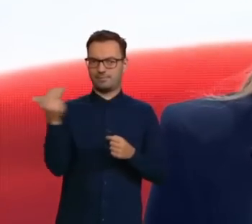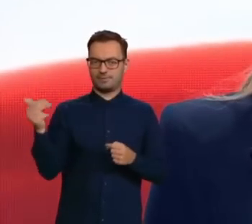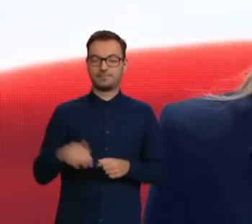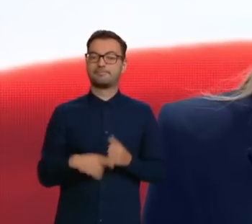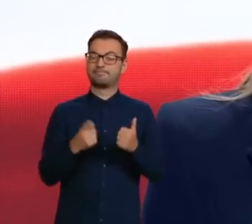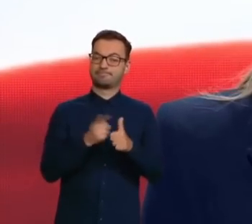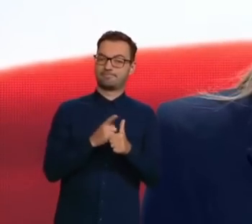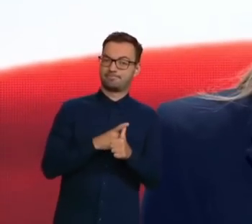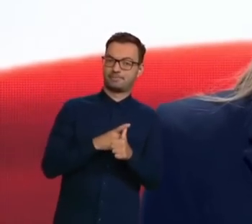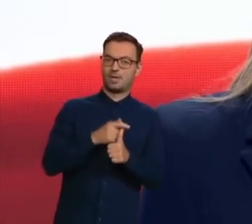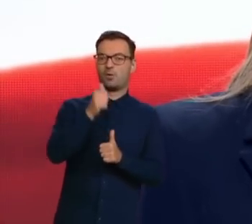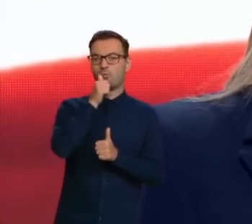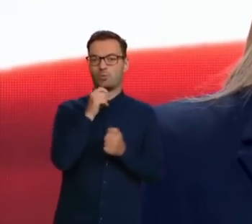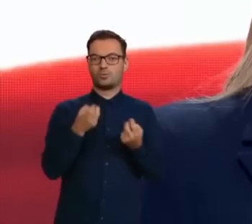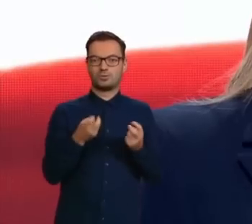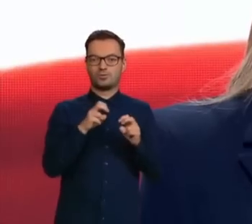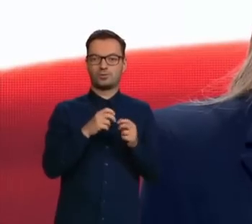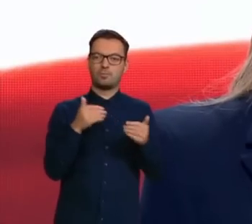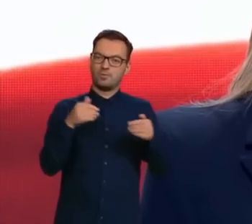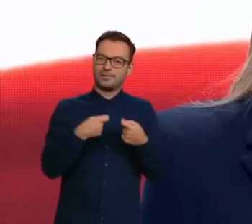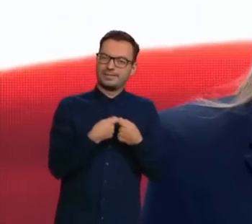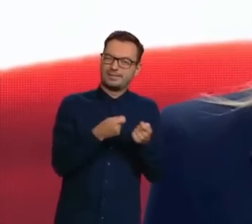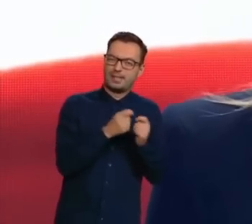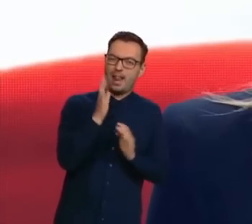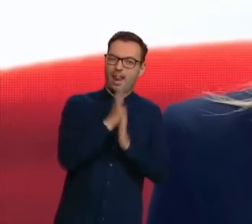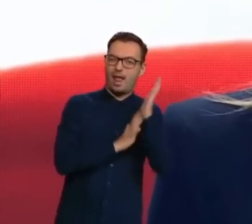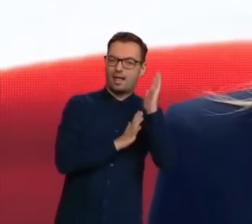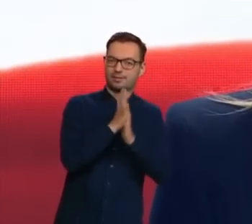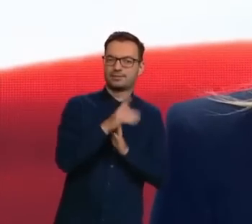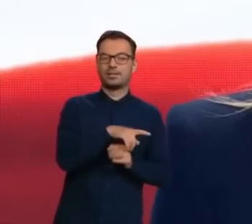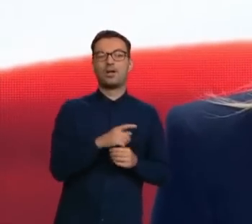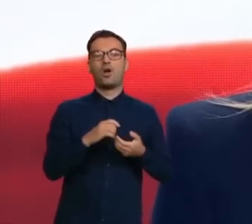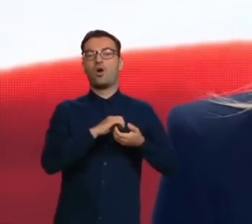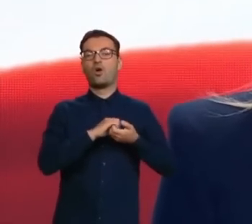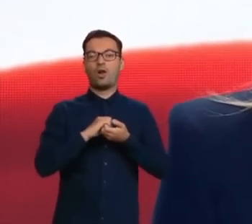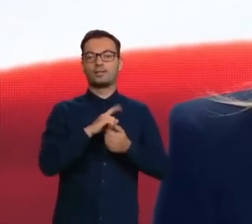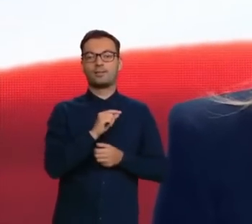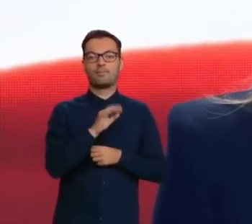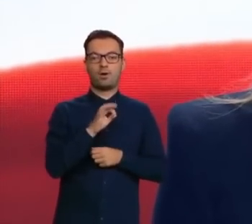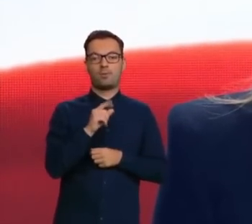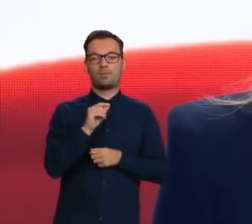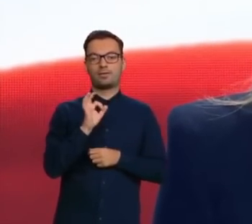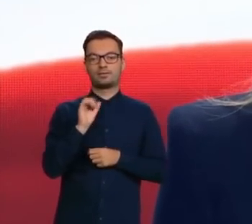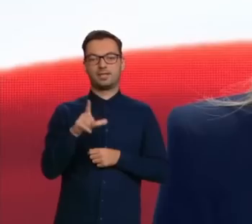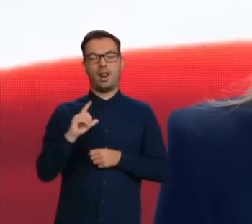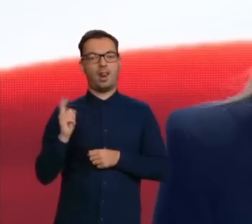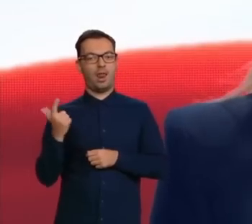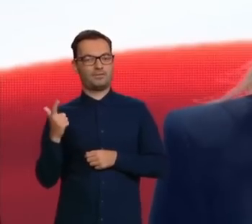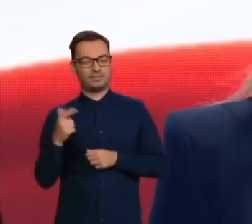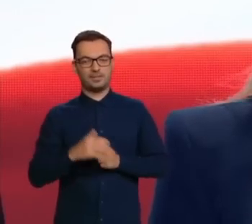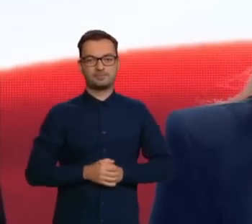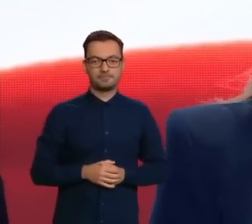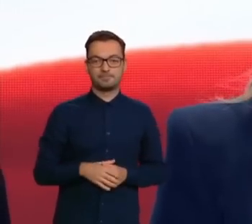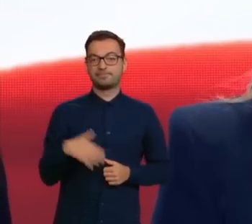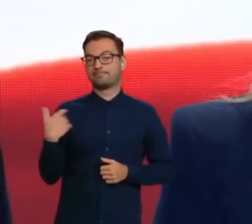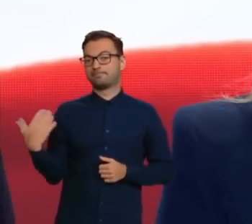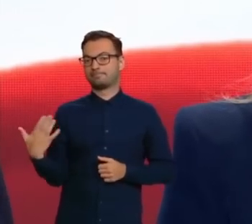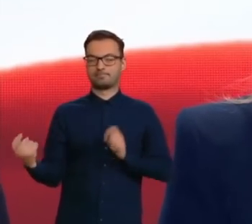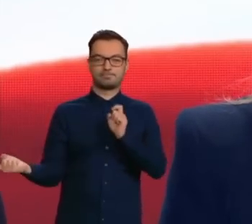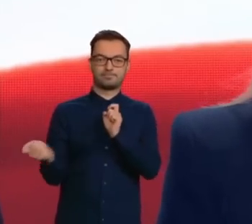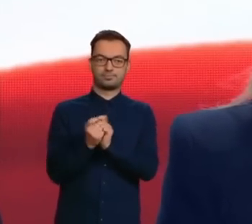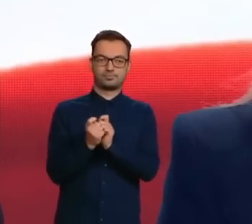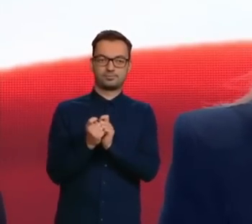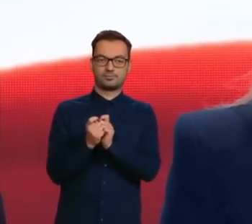strony kolejne próby stworzenia furtki dla sprzedaży lasów, które forsowała koalicja PO-PSL i Lewicy w kolejnych projektach ustaw. Czemu te, o